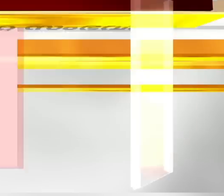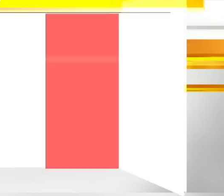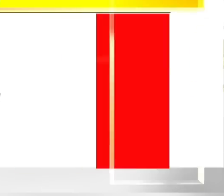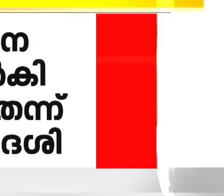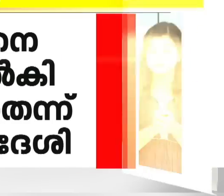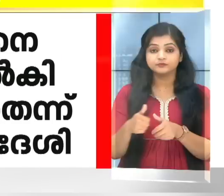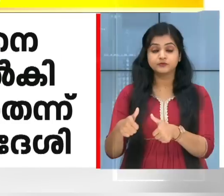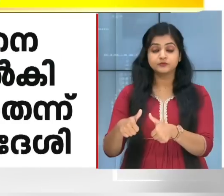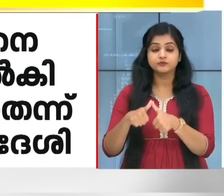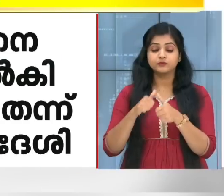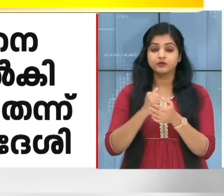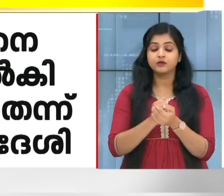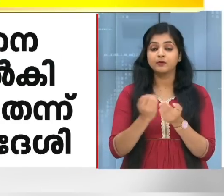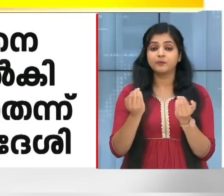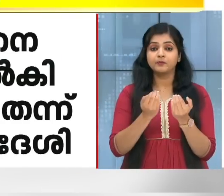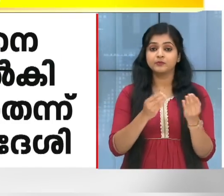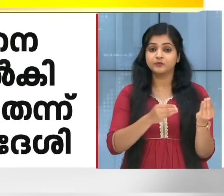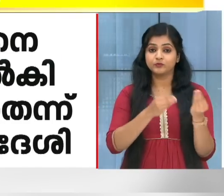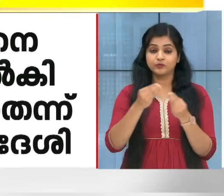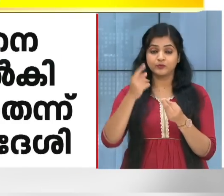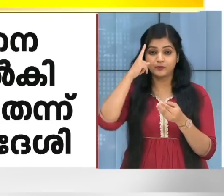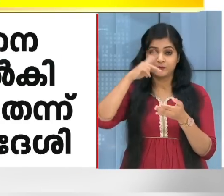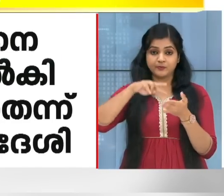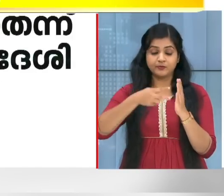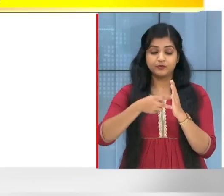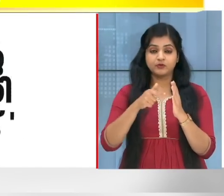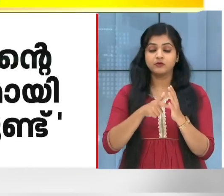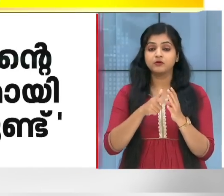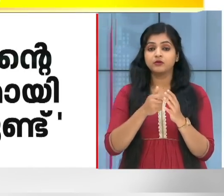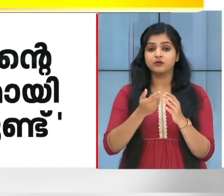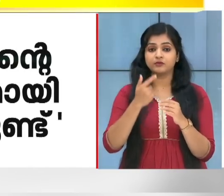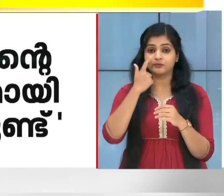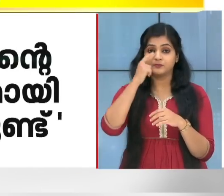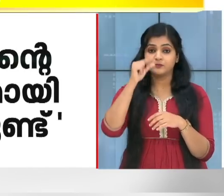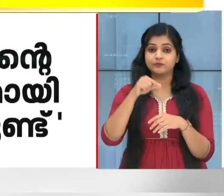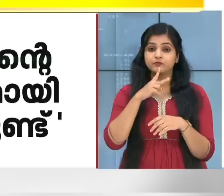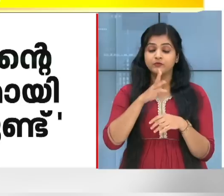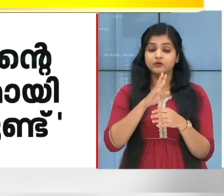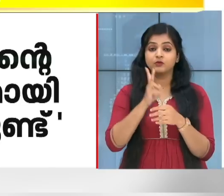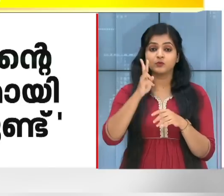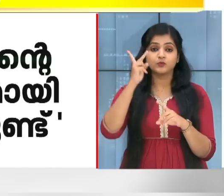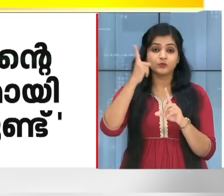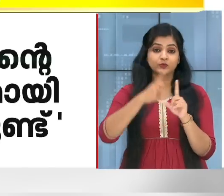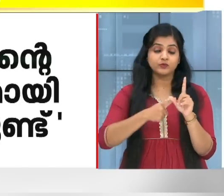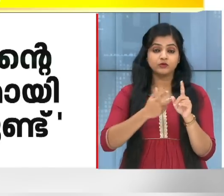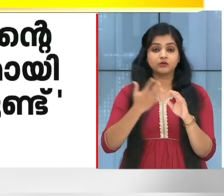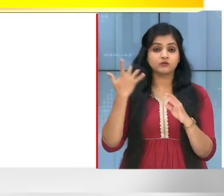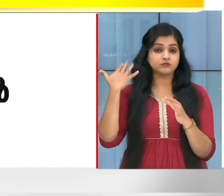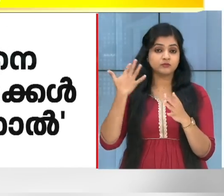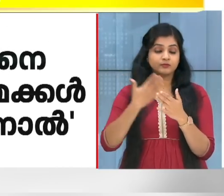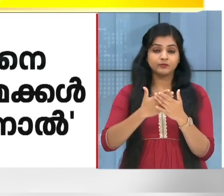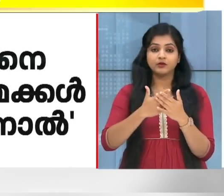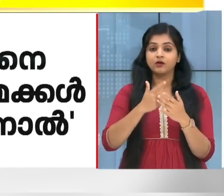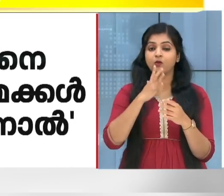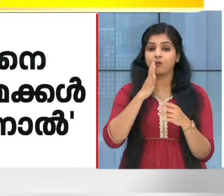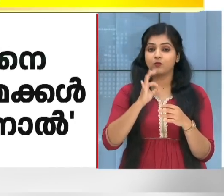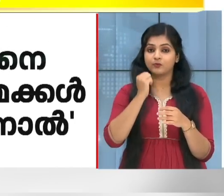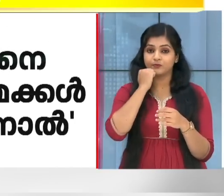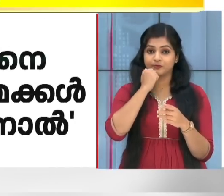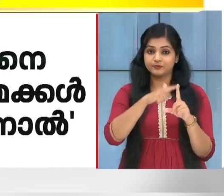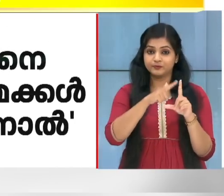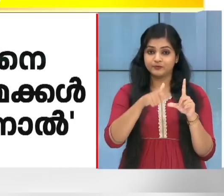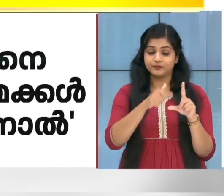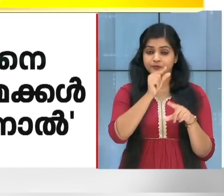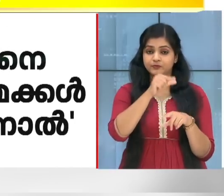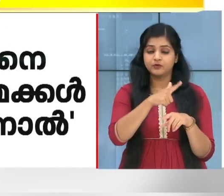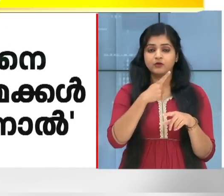നിലവിൽ ഈ വിൽപ്പന സംബന്ധിച്ചിട്ടുള്ള ധാരണ അത് അതിന് മുൻപ് തന്നെ ഉണ്ടായി. ഇവർ തന്നെ പറയുന്നുണ്ട് 2 വർഷമായി ഈ കുട്ടിയുടെ യഥാർത്ഥ മാതാവുമായി പരിചയമുണ്ട്. മാത്രമല്ല ഇവർ ഈ അമ്മത്തൊട്ടിലൊക്കെ